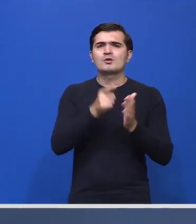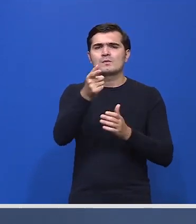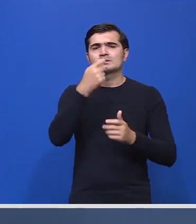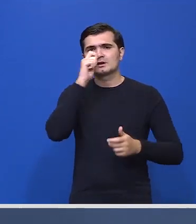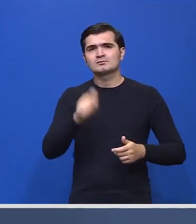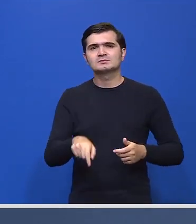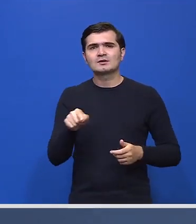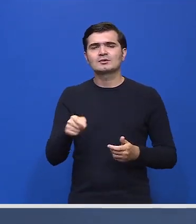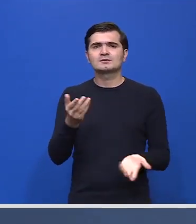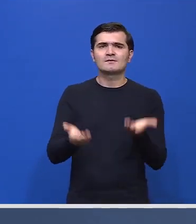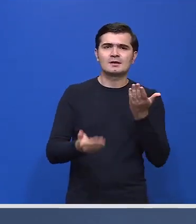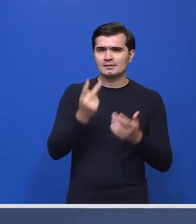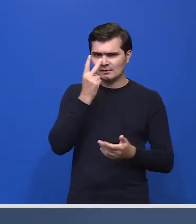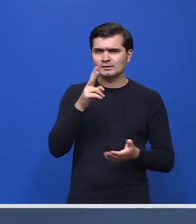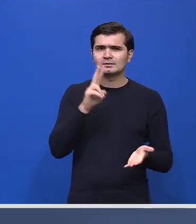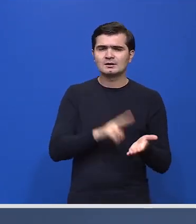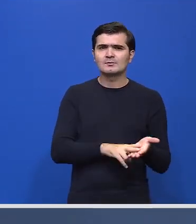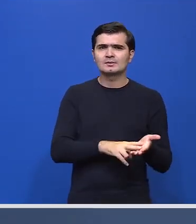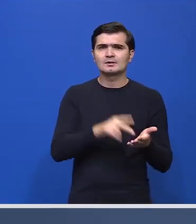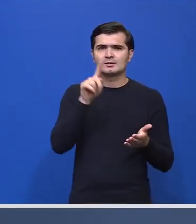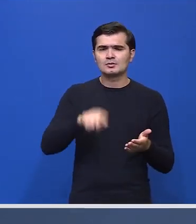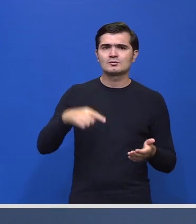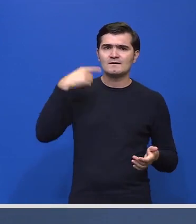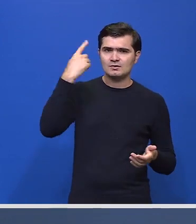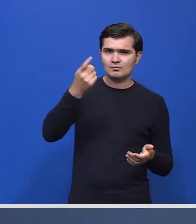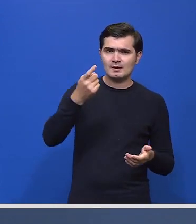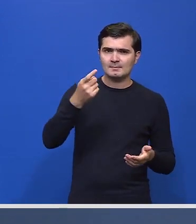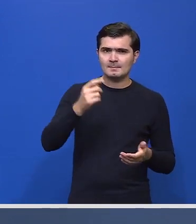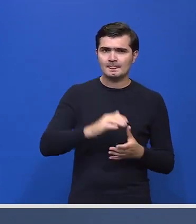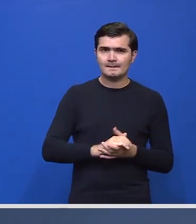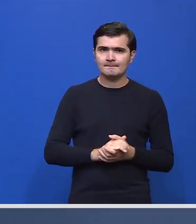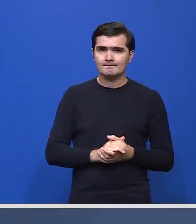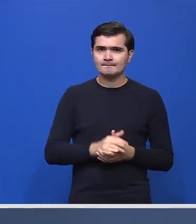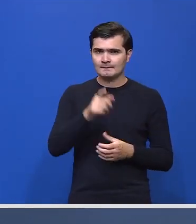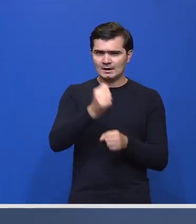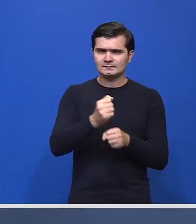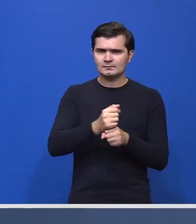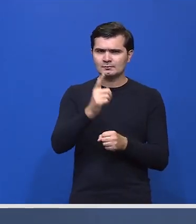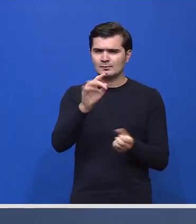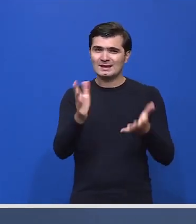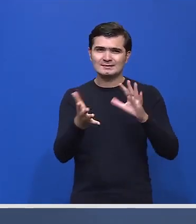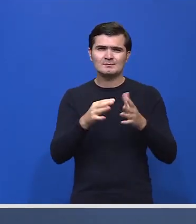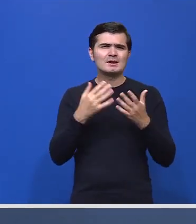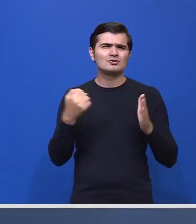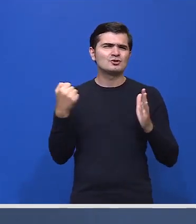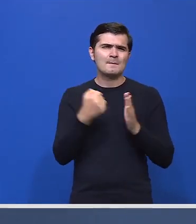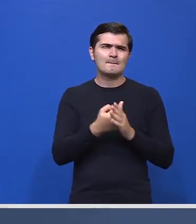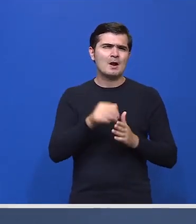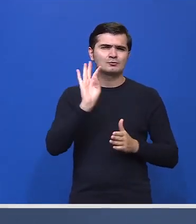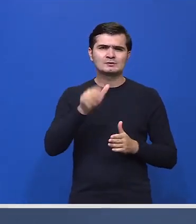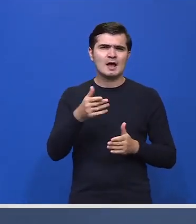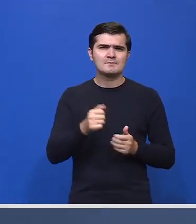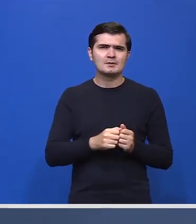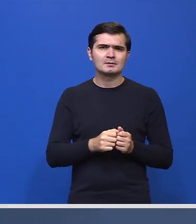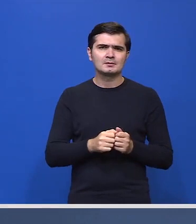această variantă, dar totuși se aplică de luna viitoare. Ați făcut așa o estimare privire la ce impact va avea asupra lor?